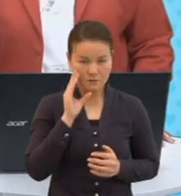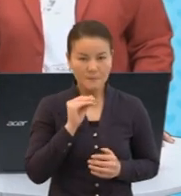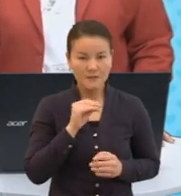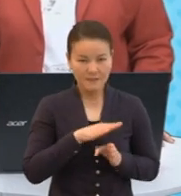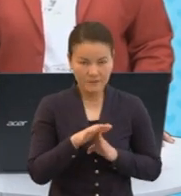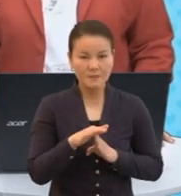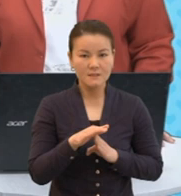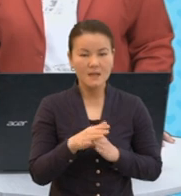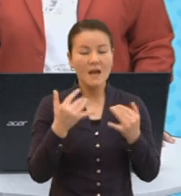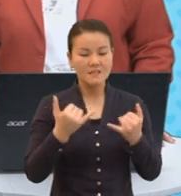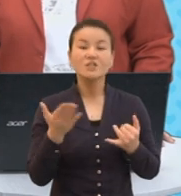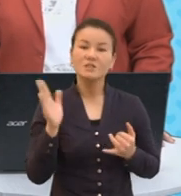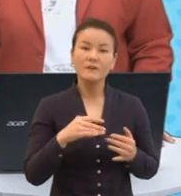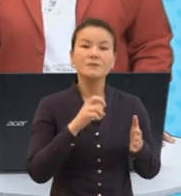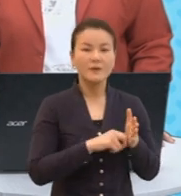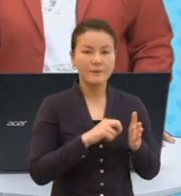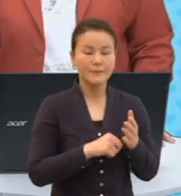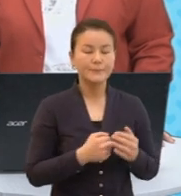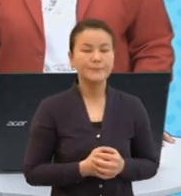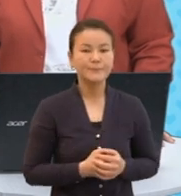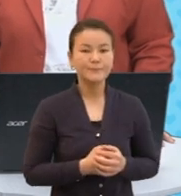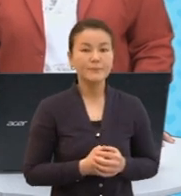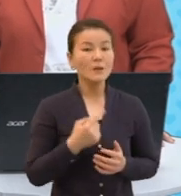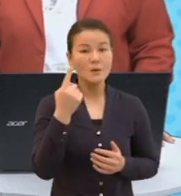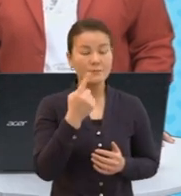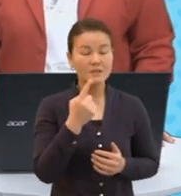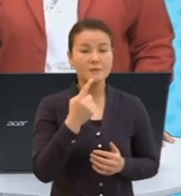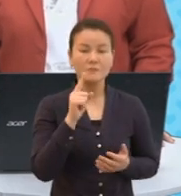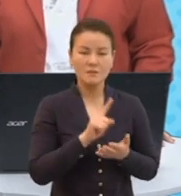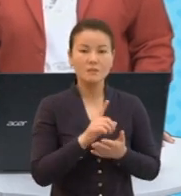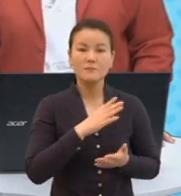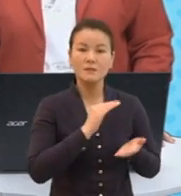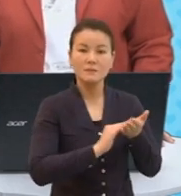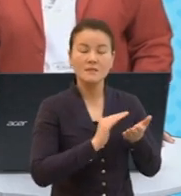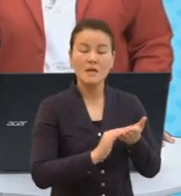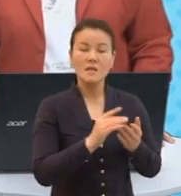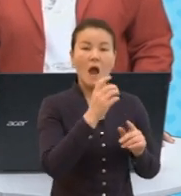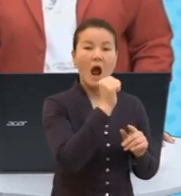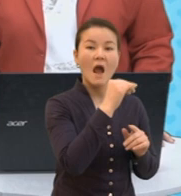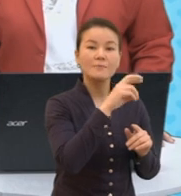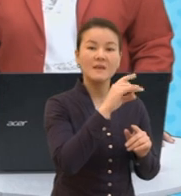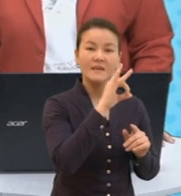Справились? А теперь давайте проверим. Первым вы должны были записать имя Айпери.